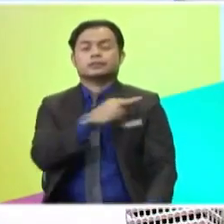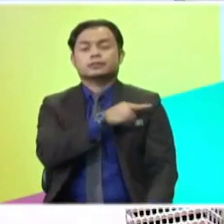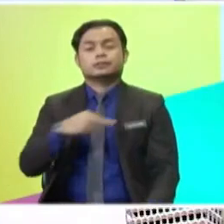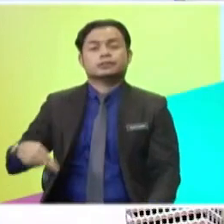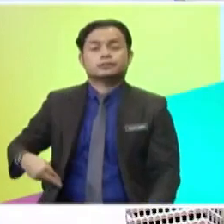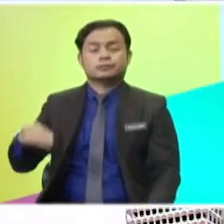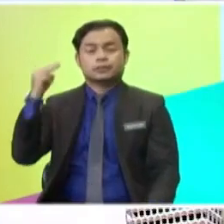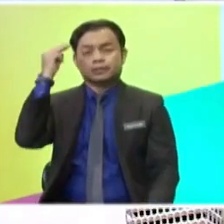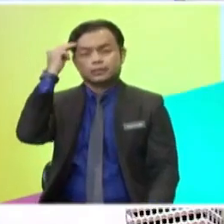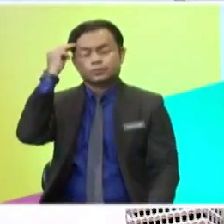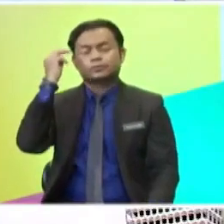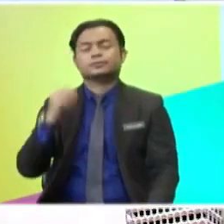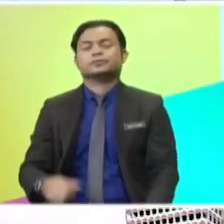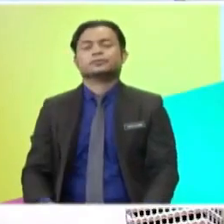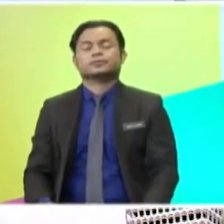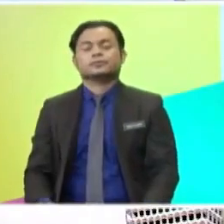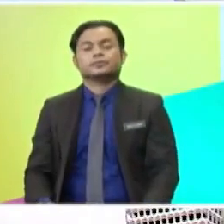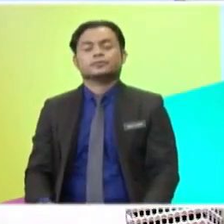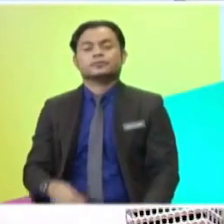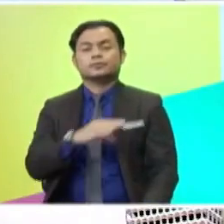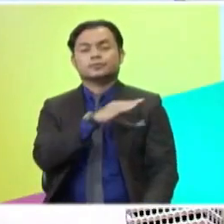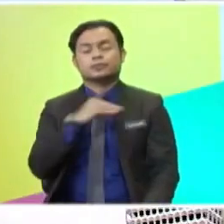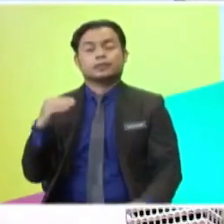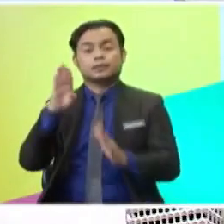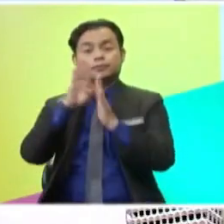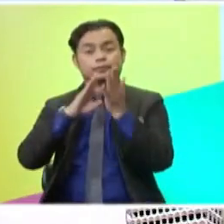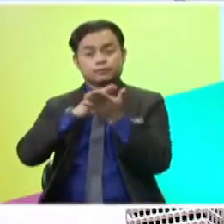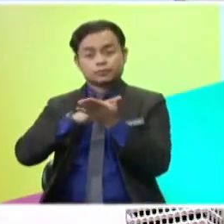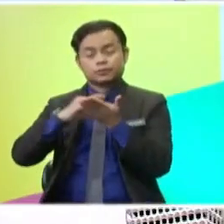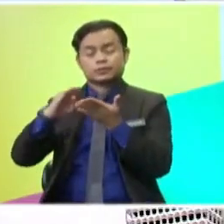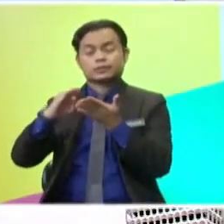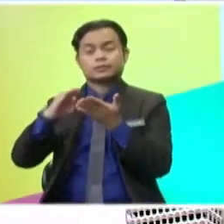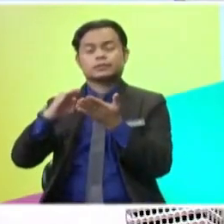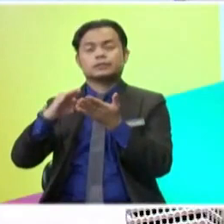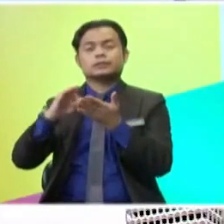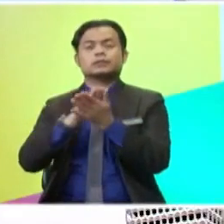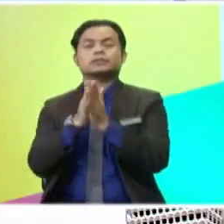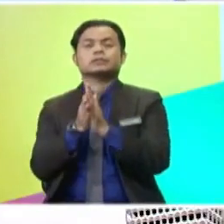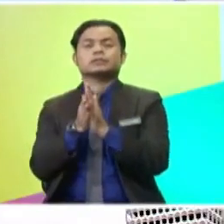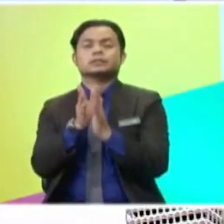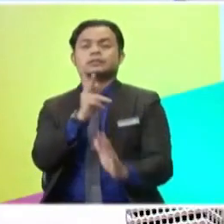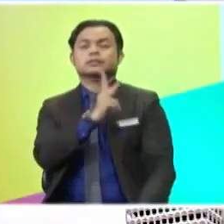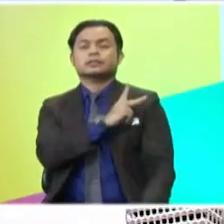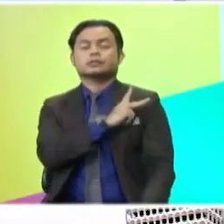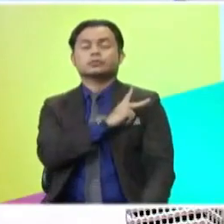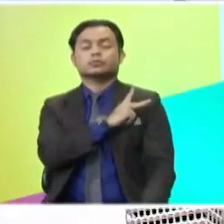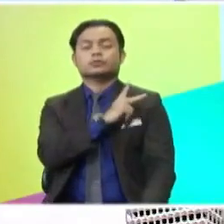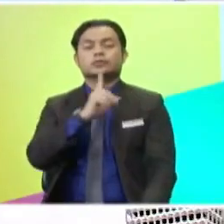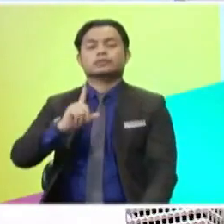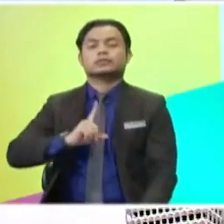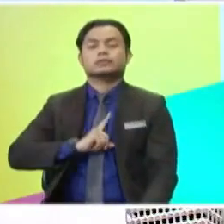pada jawatannya, dan Raja Melayu berfungsi terutamanya sebagai ketua kepada agama Islam lah, dan juga adat istiadat Melayu.